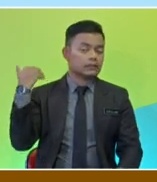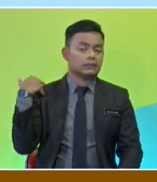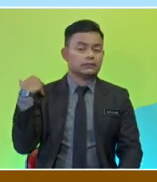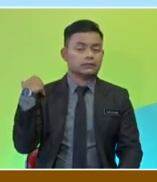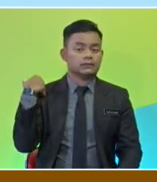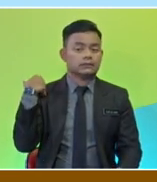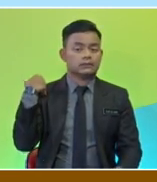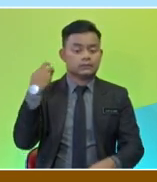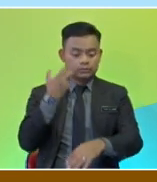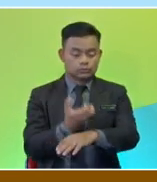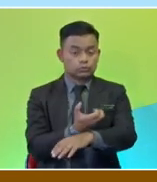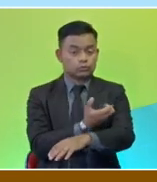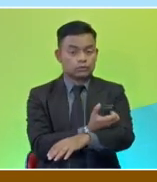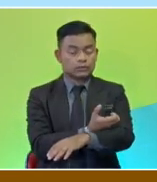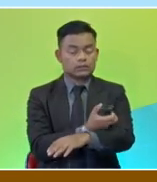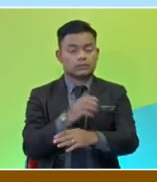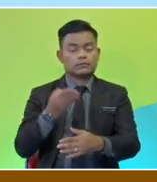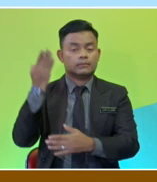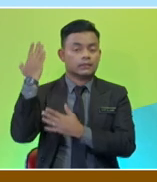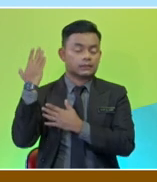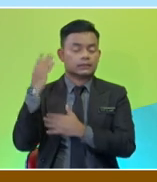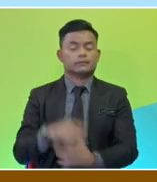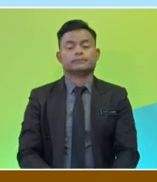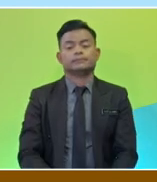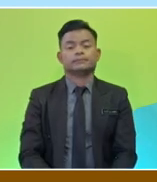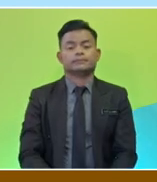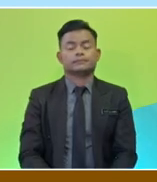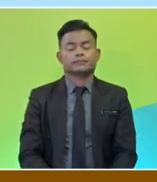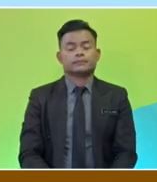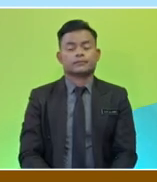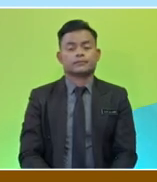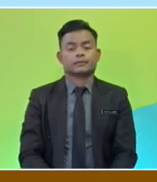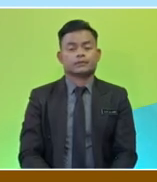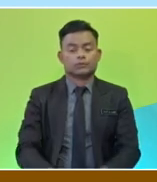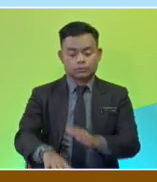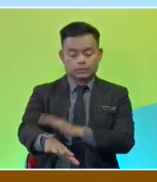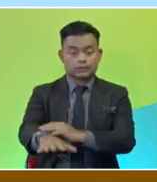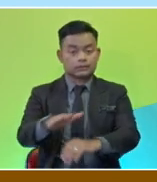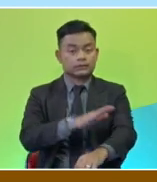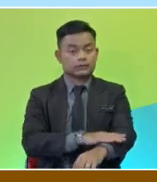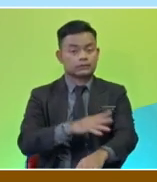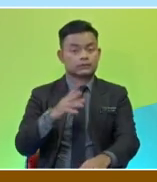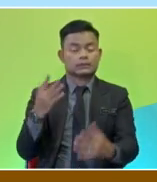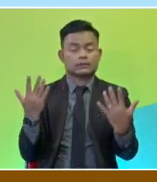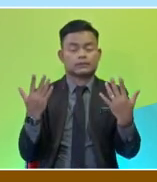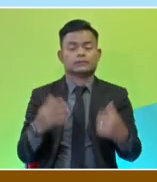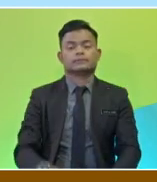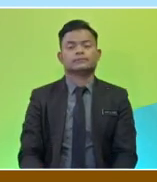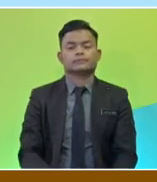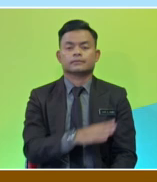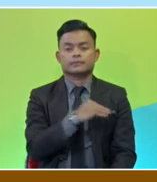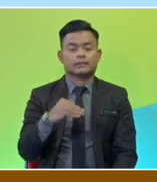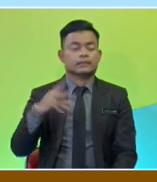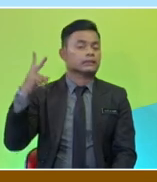belakang di kiri kanan kita kita ada tulang tangan dan juga kita ada tulang